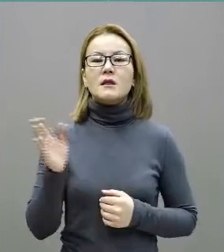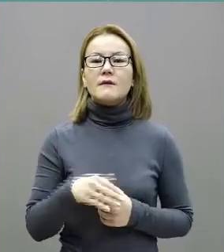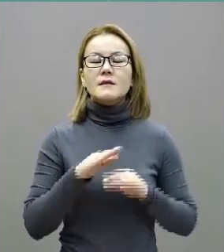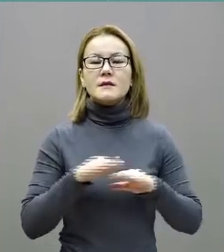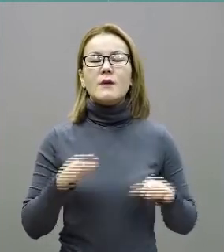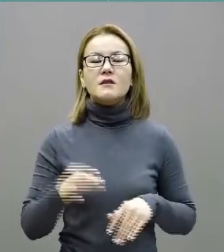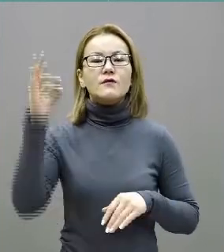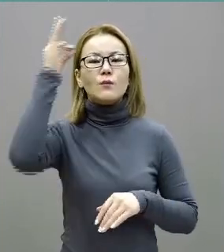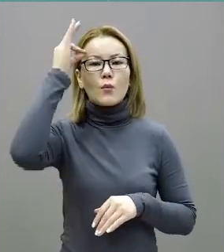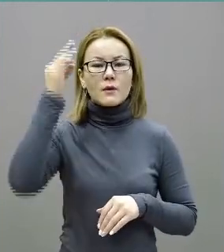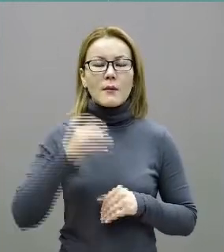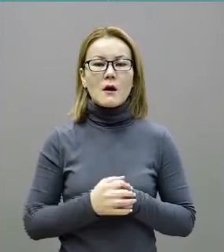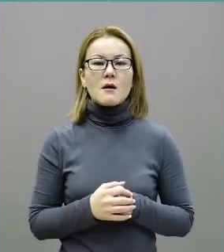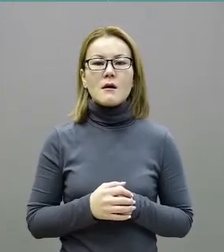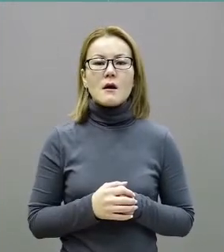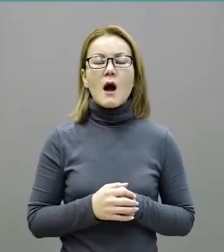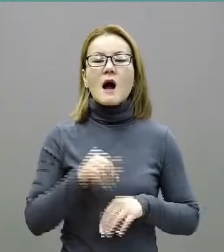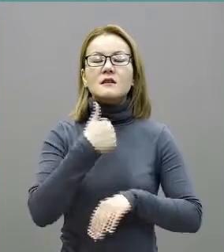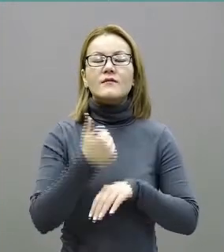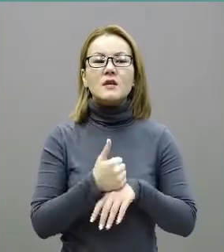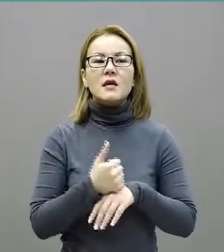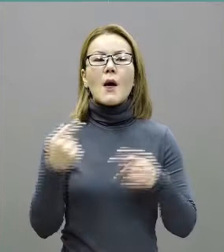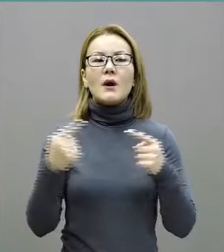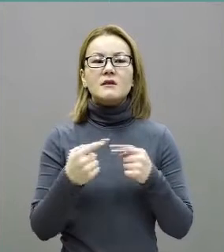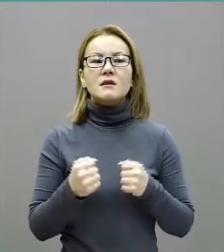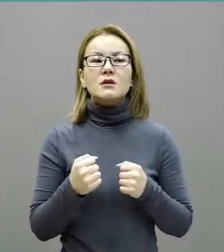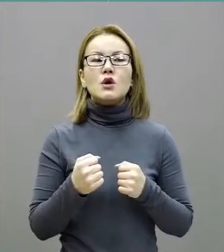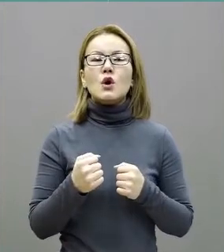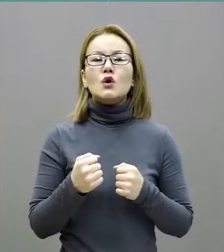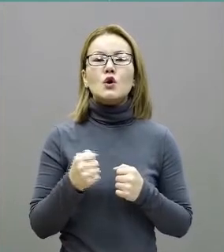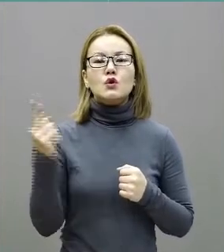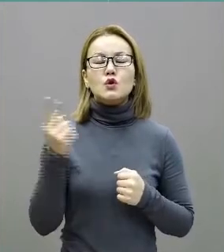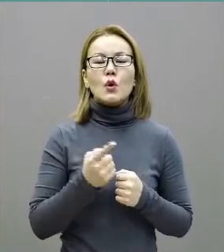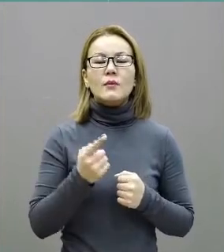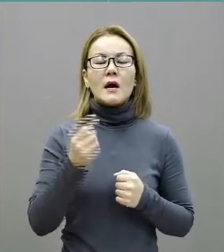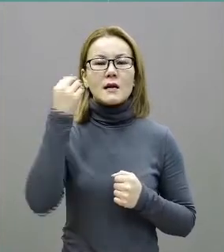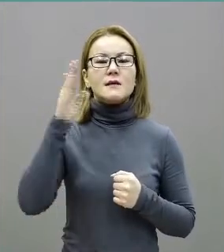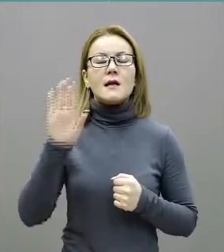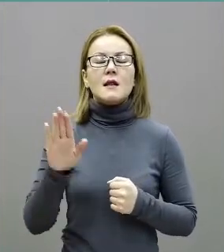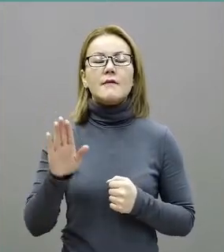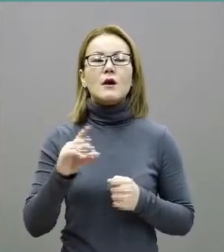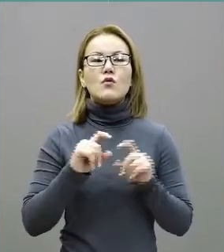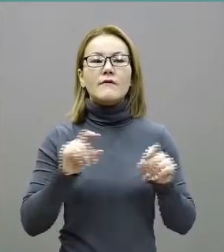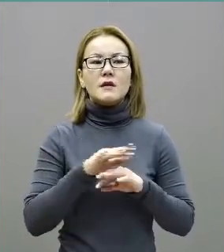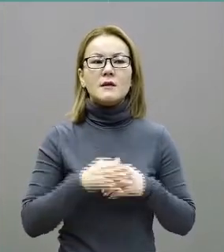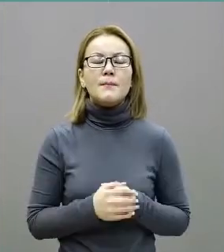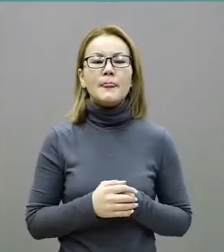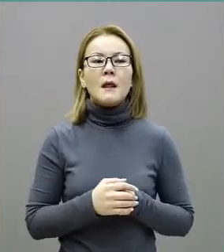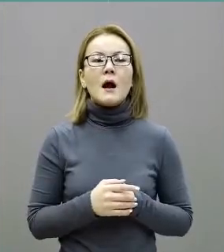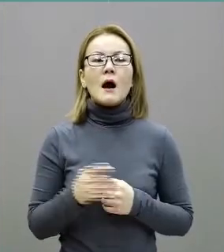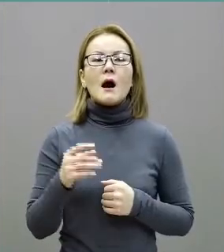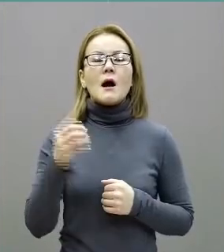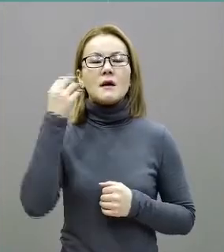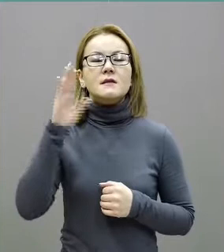давайте ребята вспомним основное определение дробно рациональных уравнений рационально